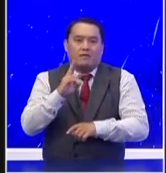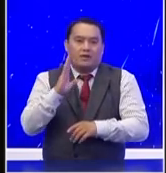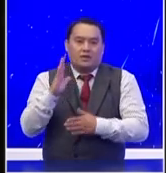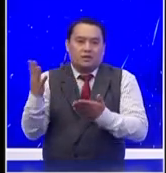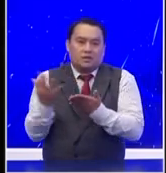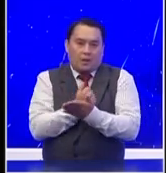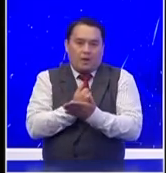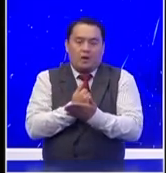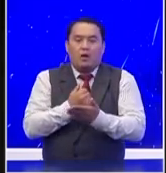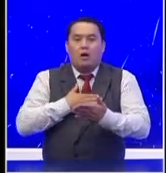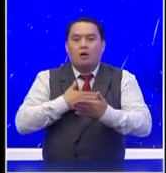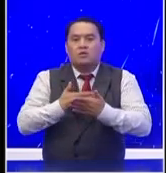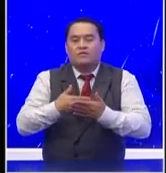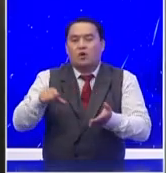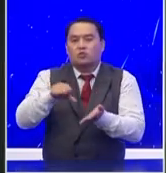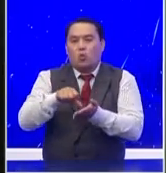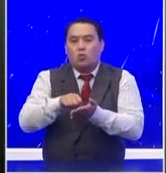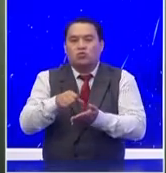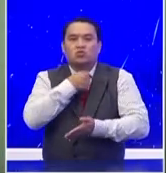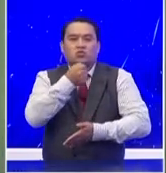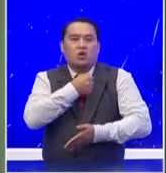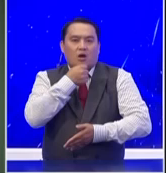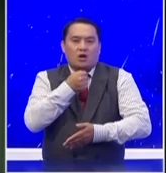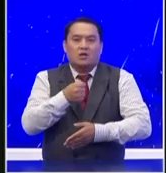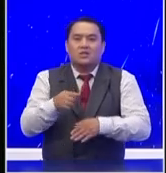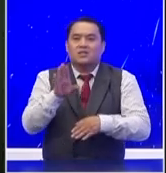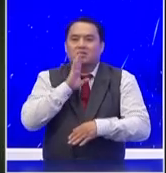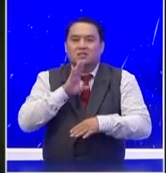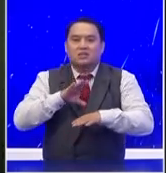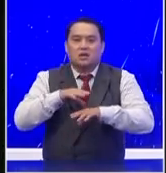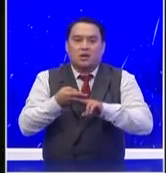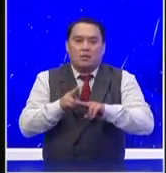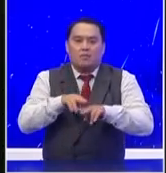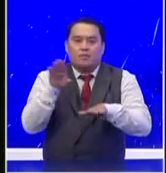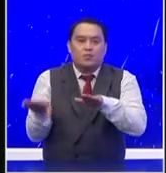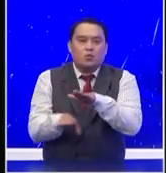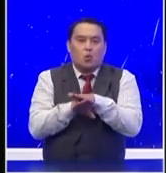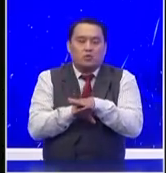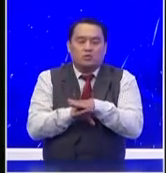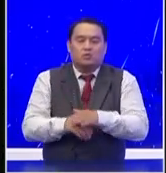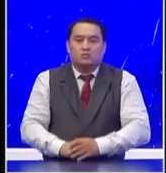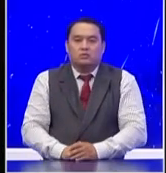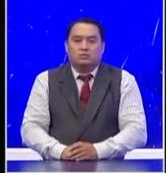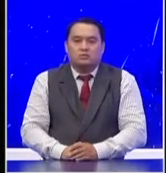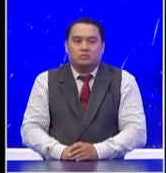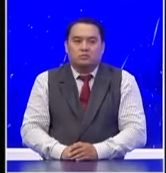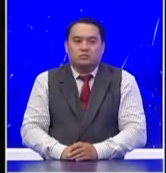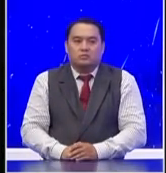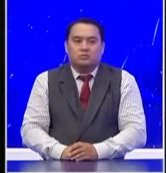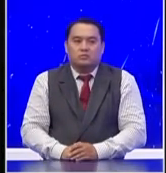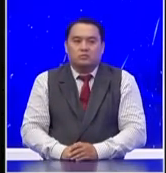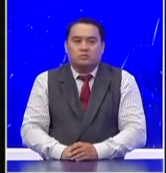табылған. Белсенділердің айтуынша, жасы үлкен ер адам қызды байлап, диванның астына тығып ұстапты. Табылды